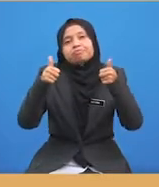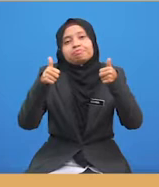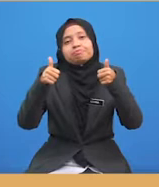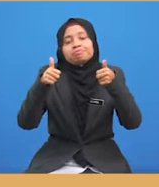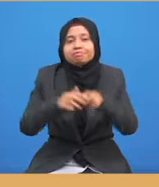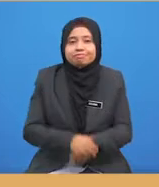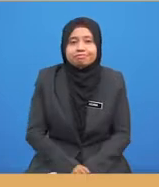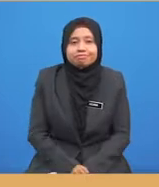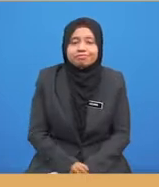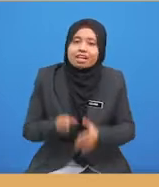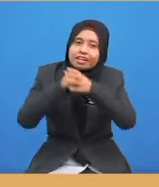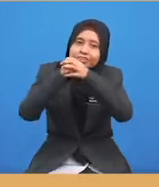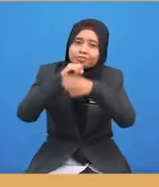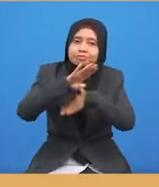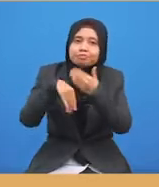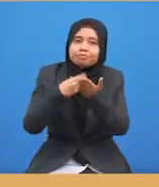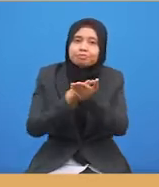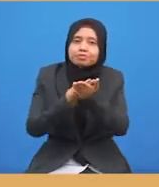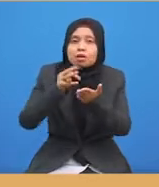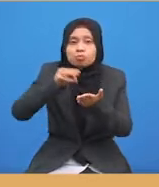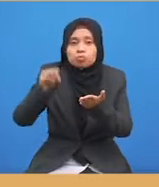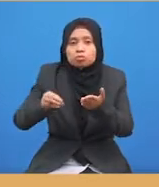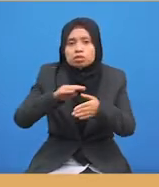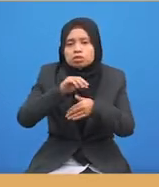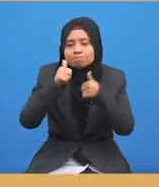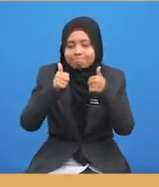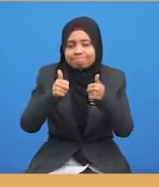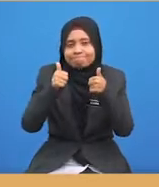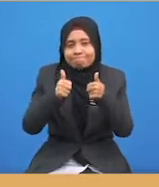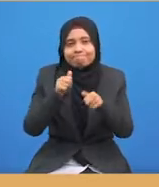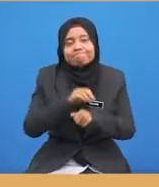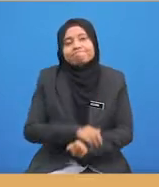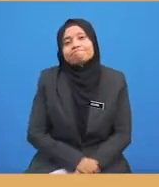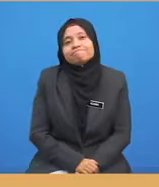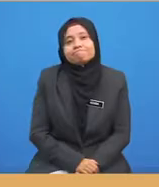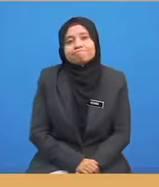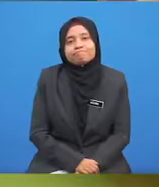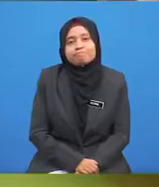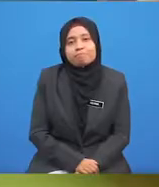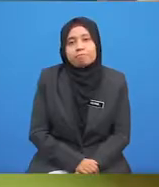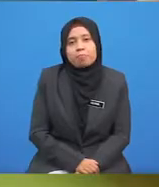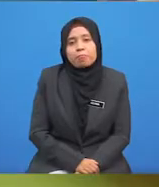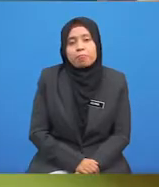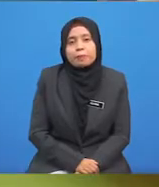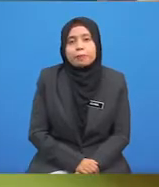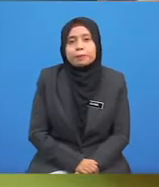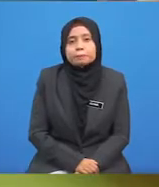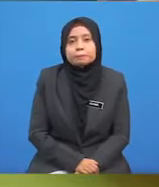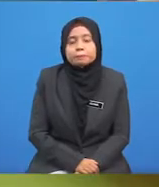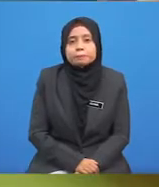kesenian. Tahniah semua. Murid-murid sememangnya spotting. Syabas.